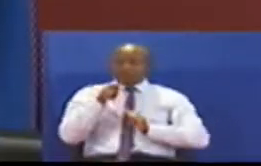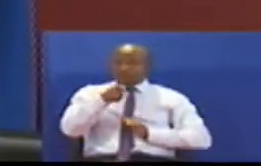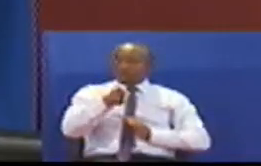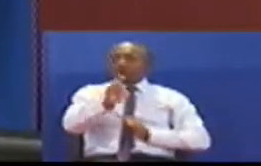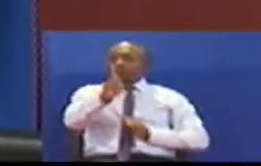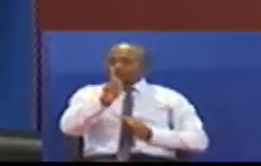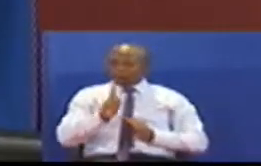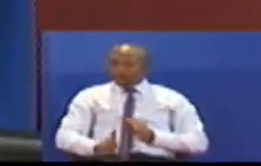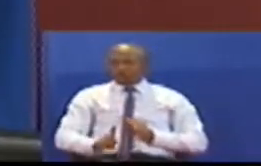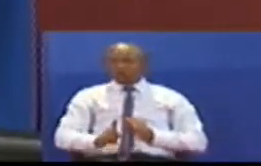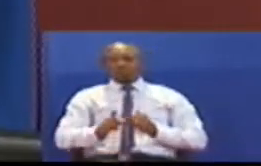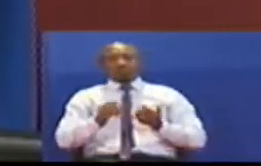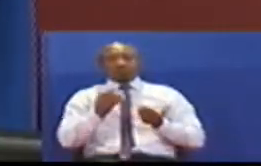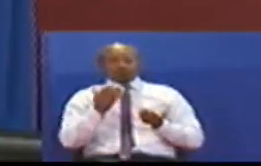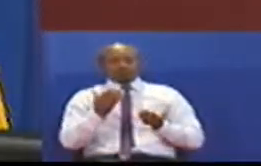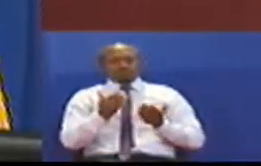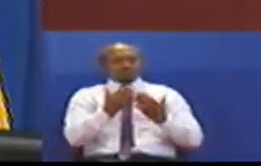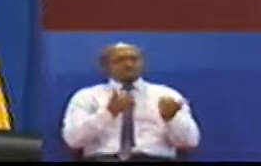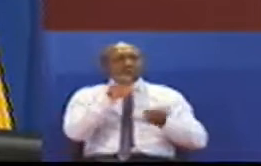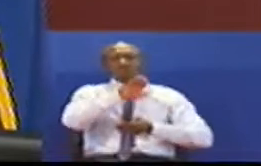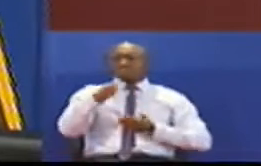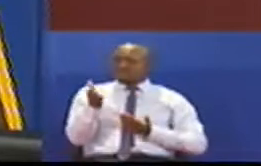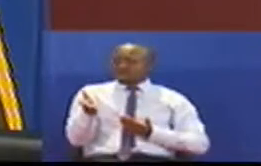una kwa sababu kama mazingira haya, kwa vile